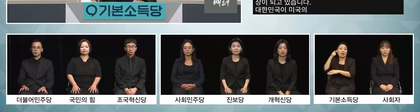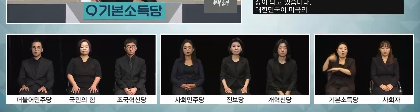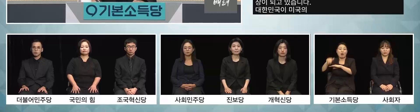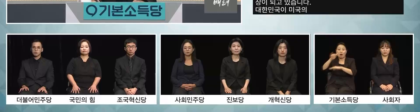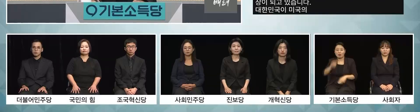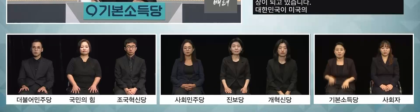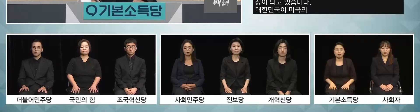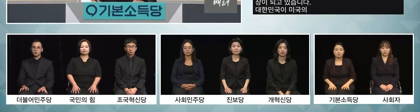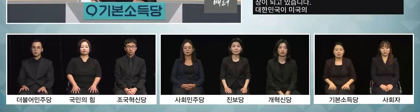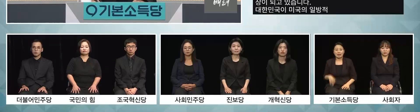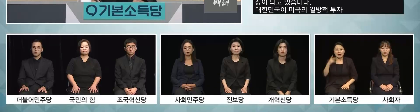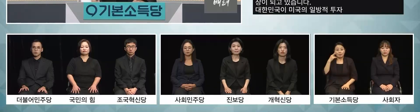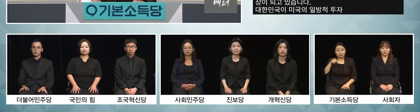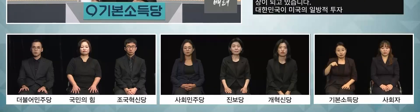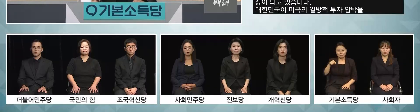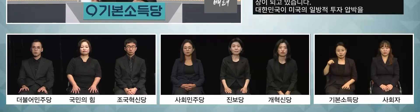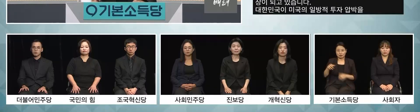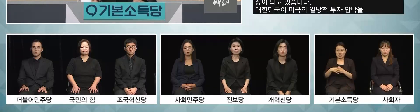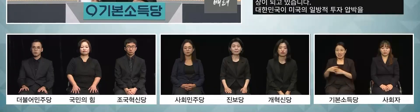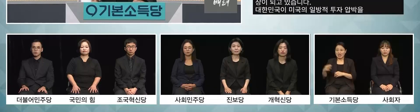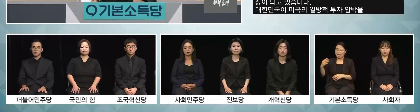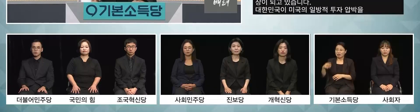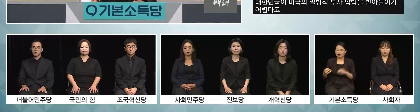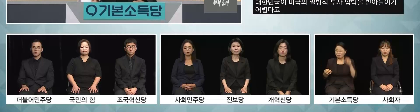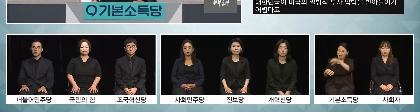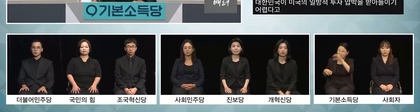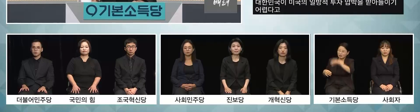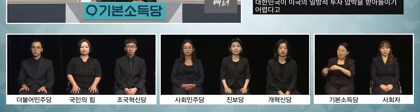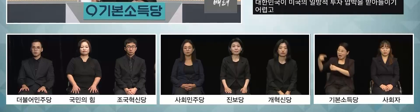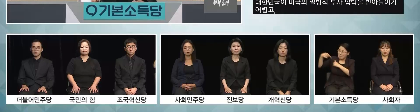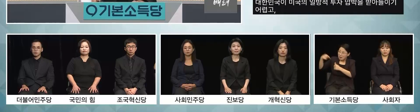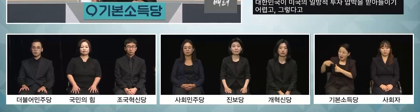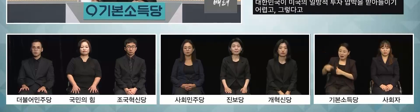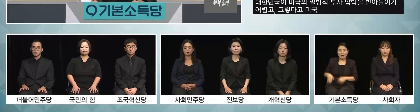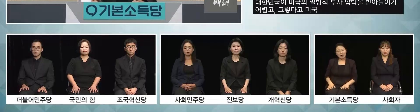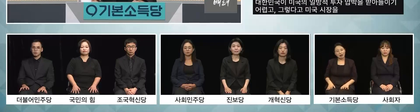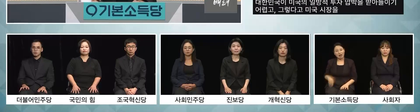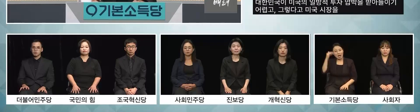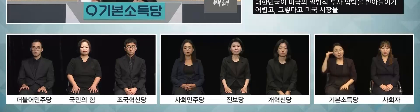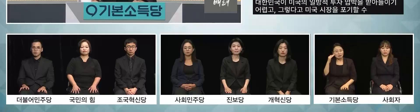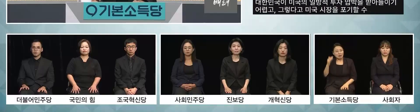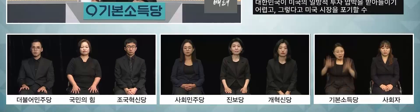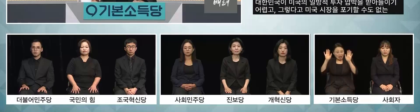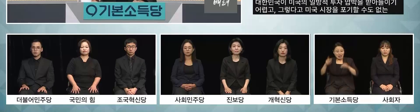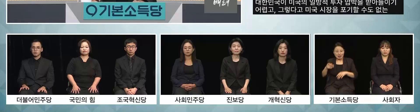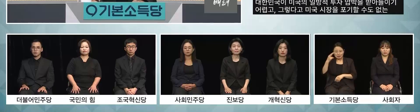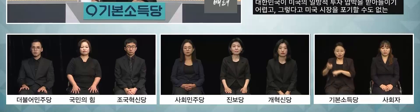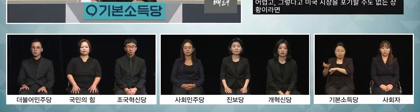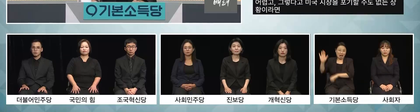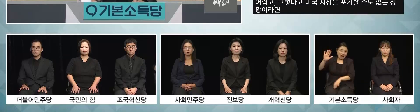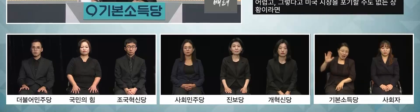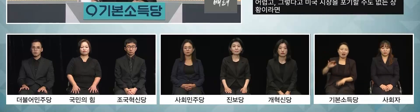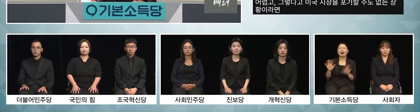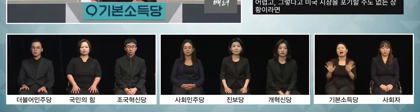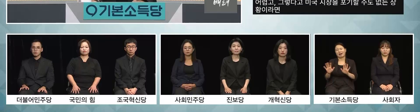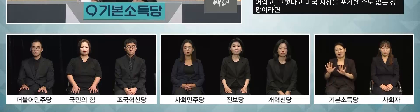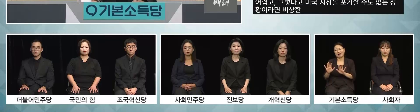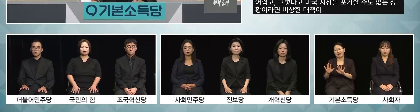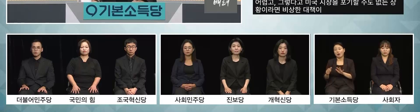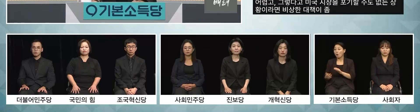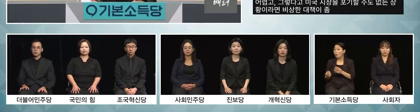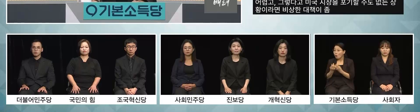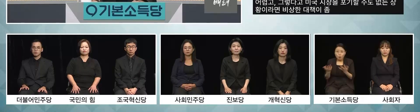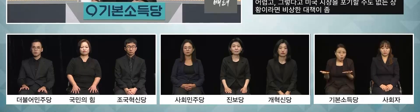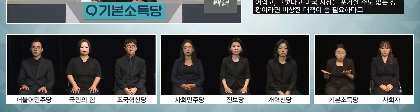일방적 투자 압박을 받아들이기 어렵고 그렇다고 미국 시장을 포기할 수도 없는 상황이라면 비상한 대책이 좀